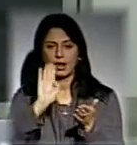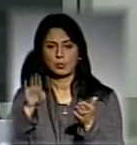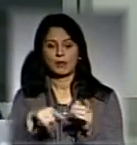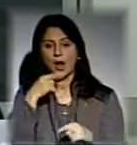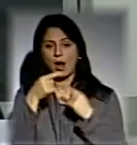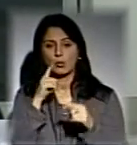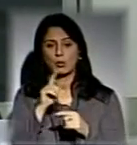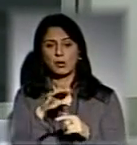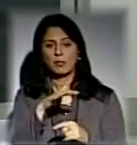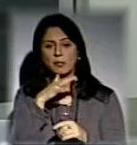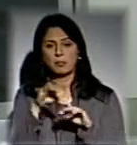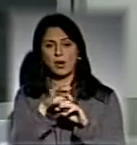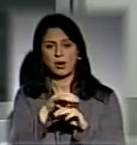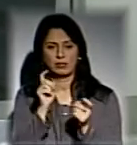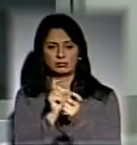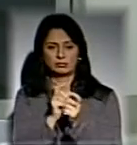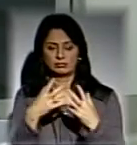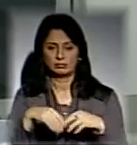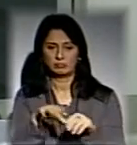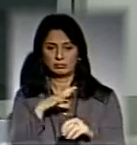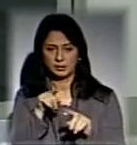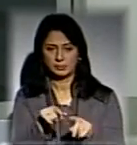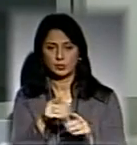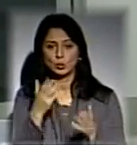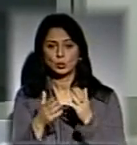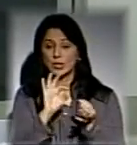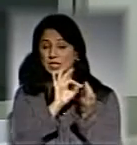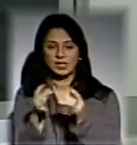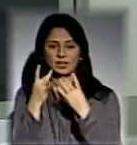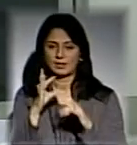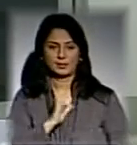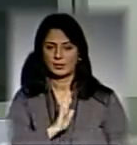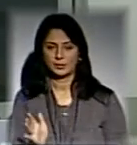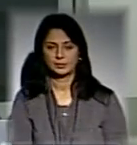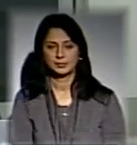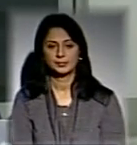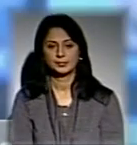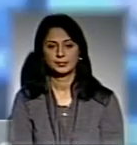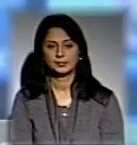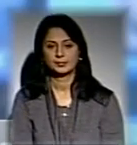იძახთა, რომ მეუღლესთან მოუვიდა ოჯახური კონფლიქტი, თუმცა დეტალებს მას არ აკონკრეტებს.